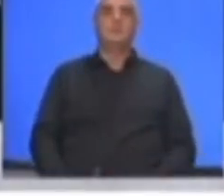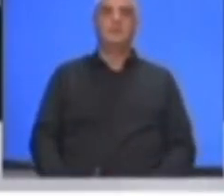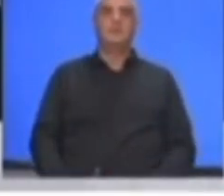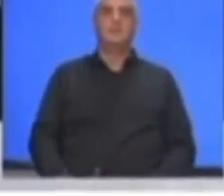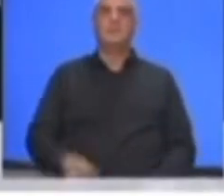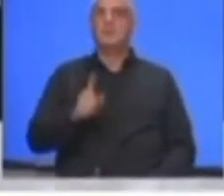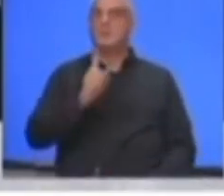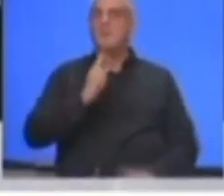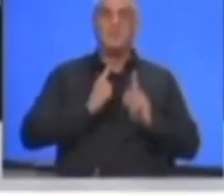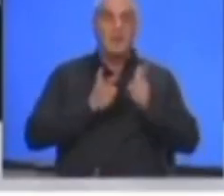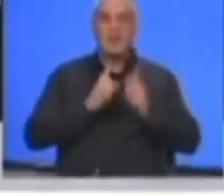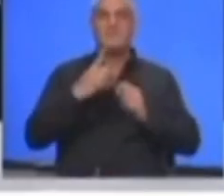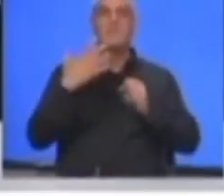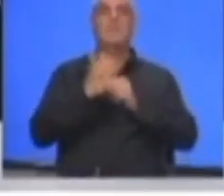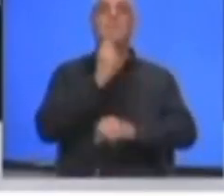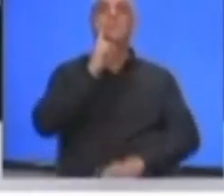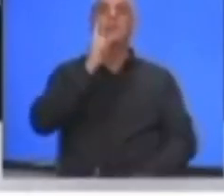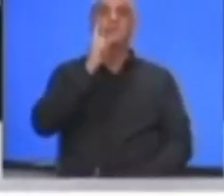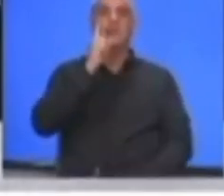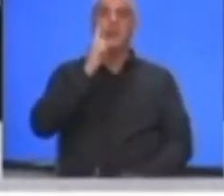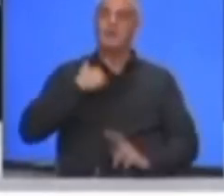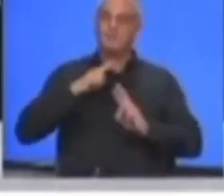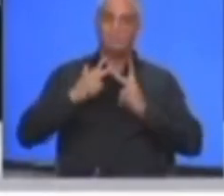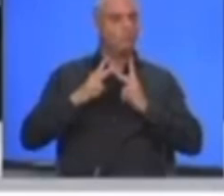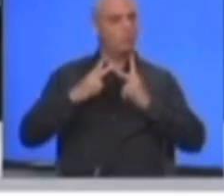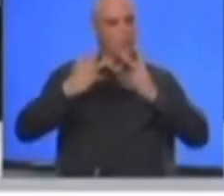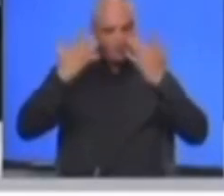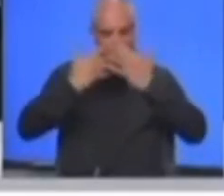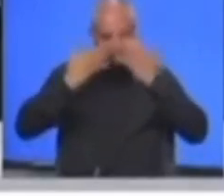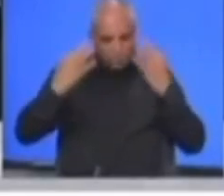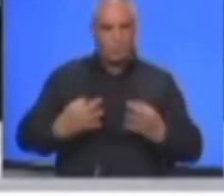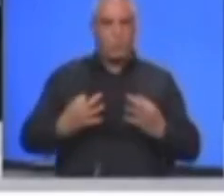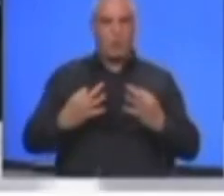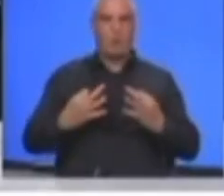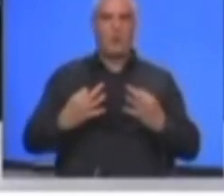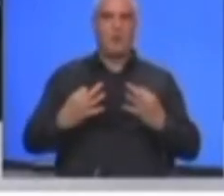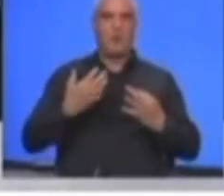איילה, מי נלחם ומי מנצח? בצורה לא משתמעת לשתי פנים, צורה חד